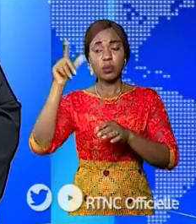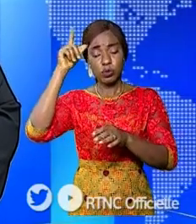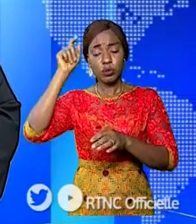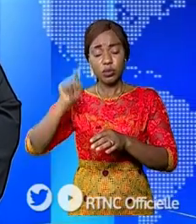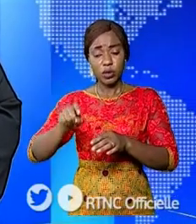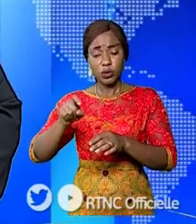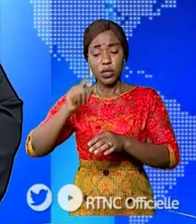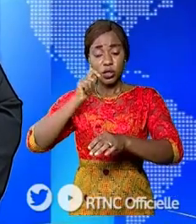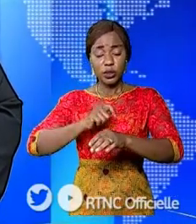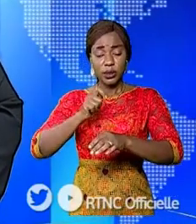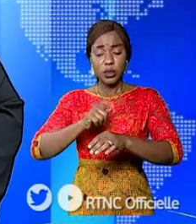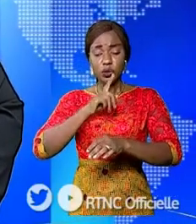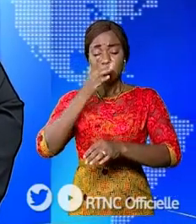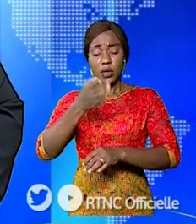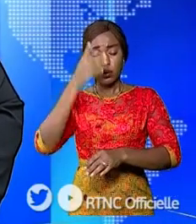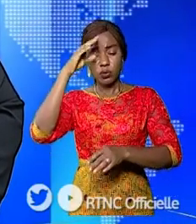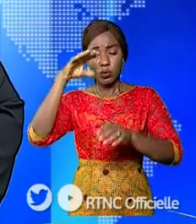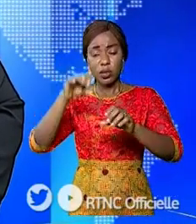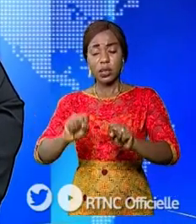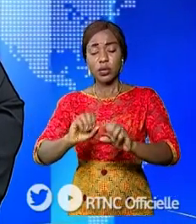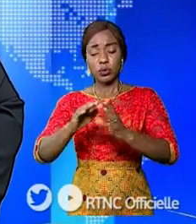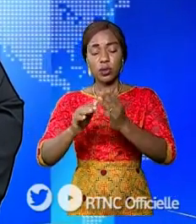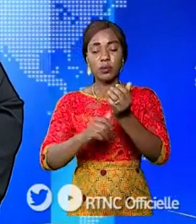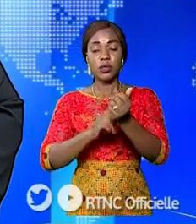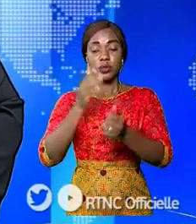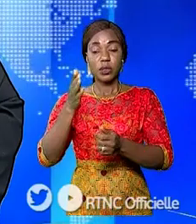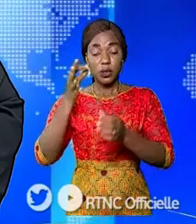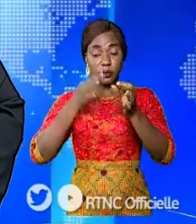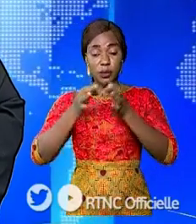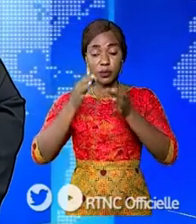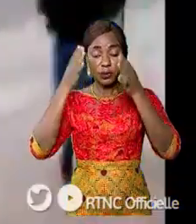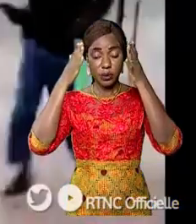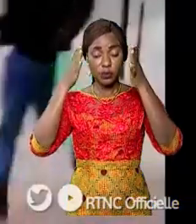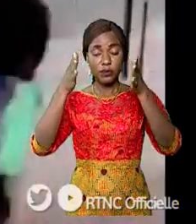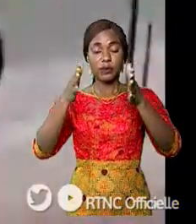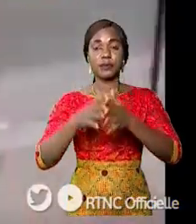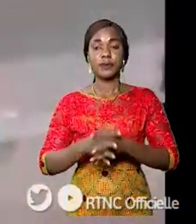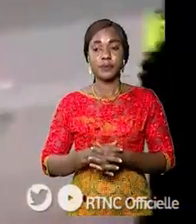soit appliquée pour condamner les auteurs de ces actes, nous dit Françoise Bouéla.